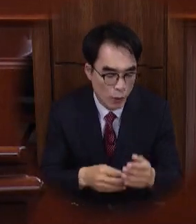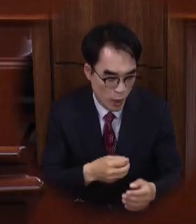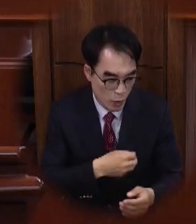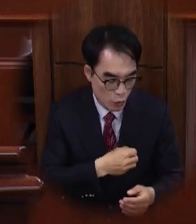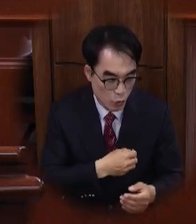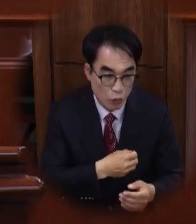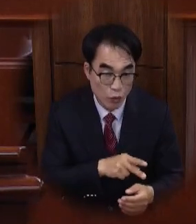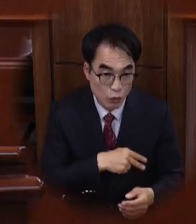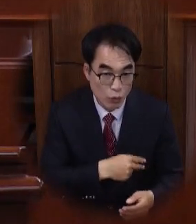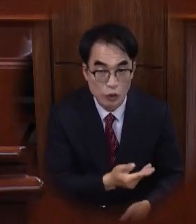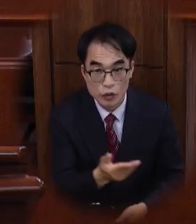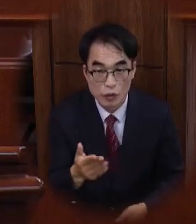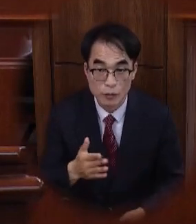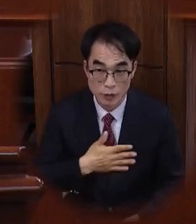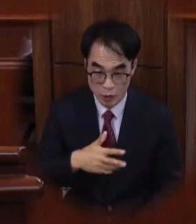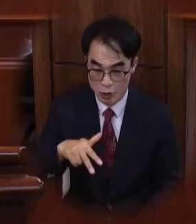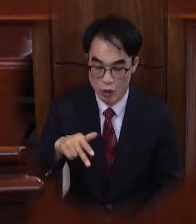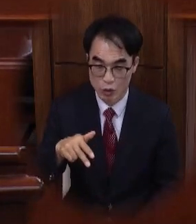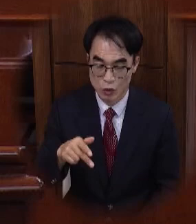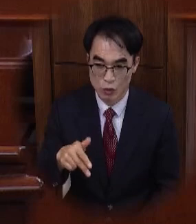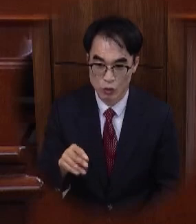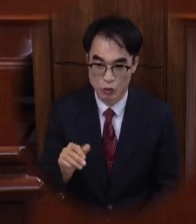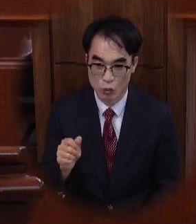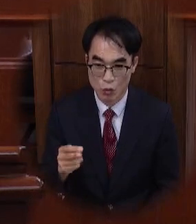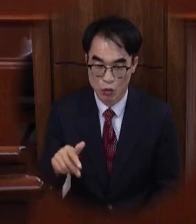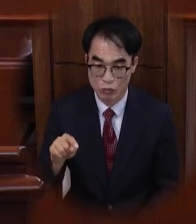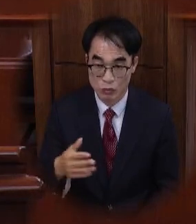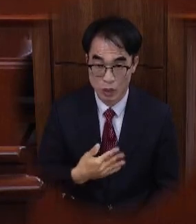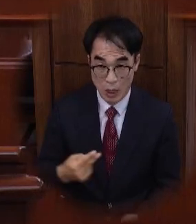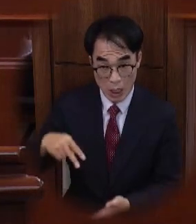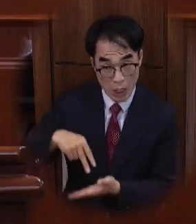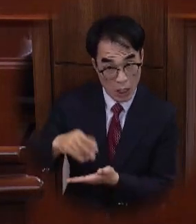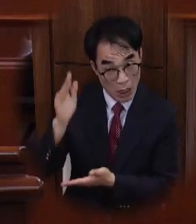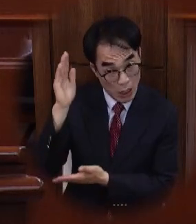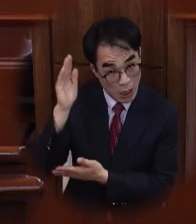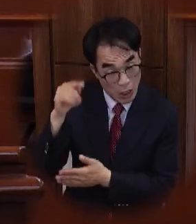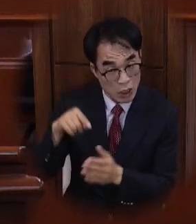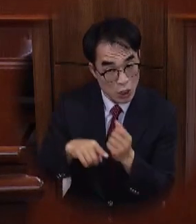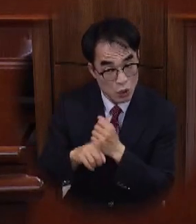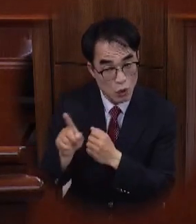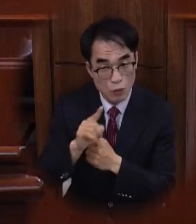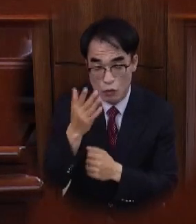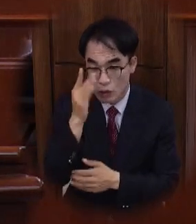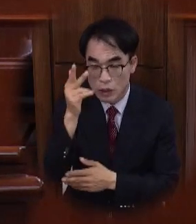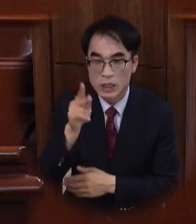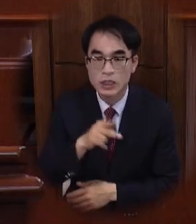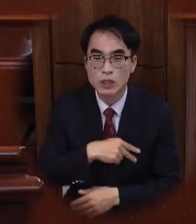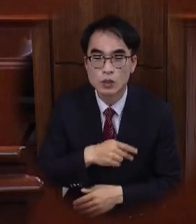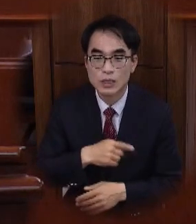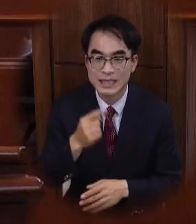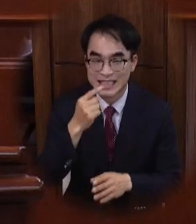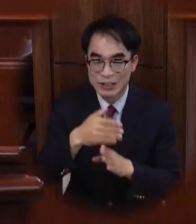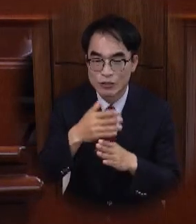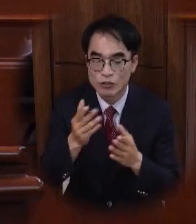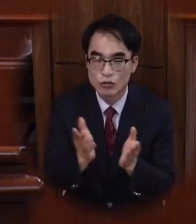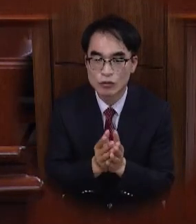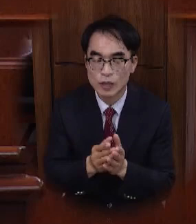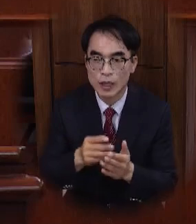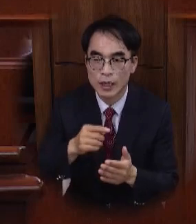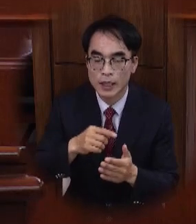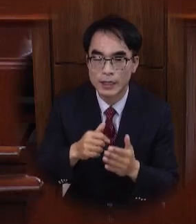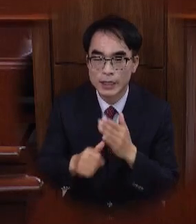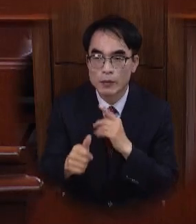조준 의원입니다 오늘이 자리 선 이유는 순천시의회 민주당 원내 대표인